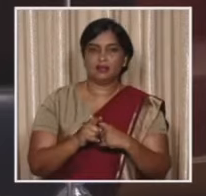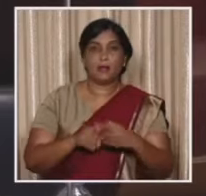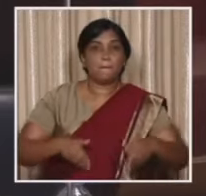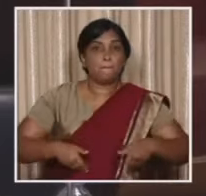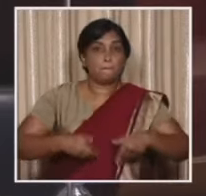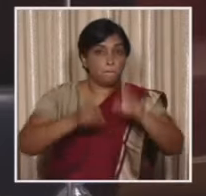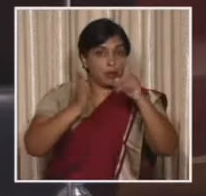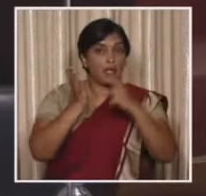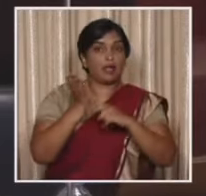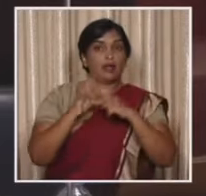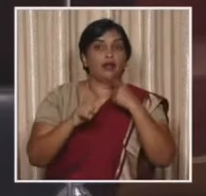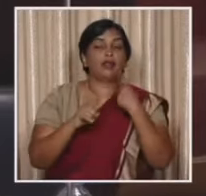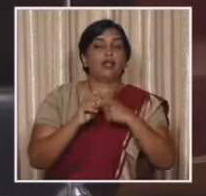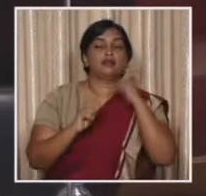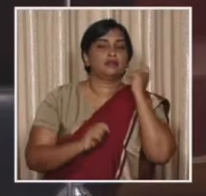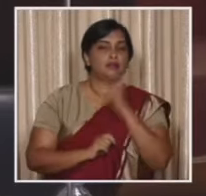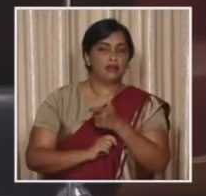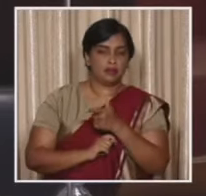පාරබද්ද